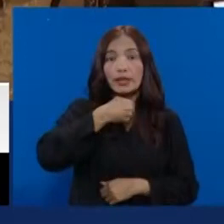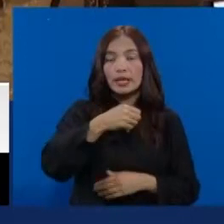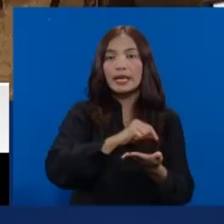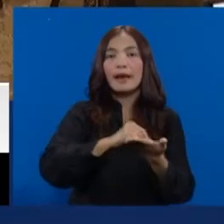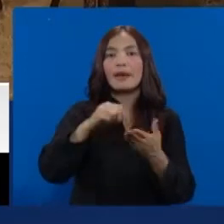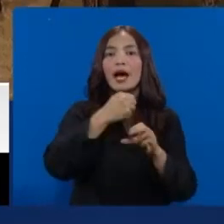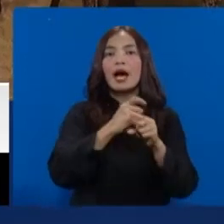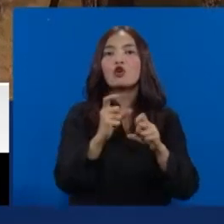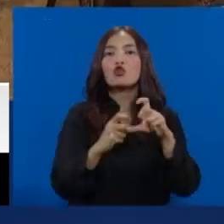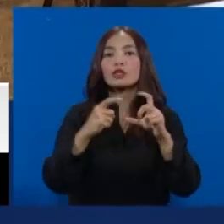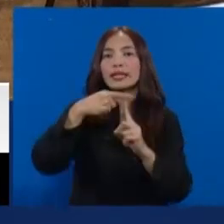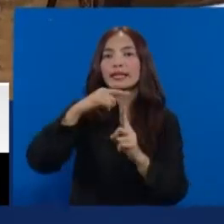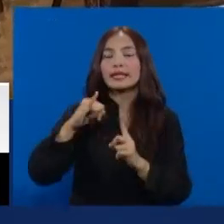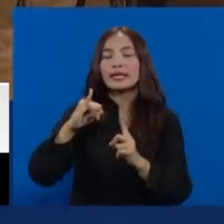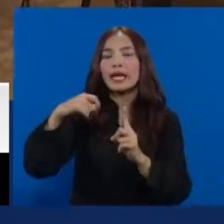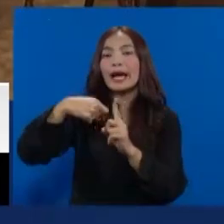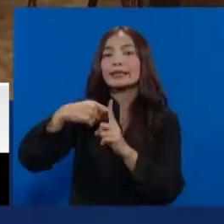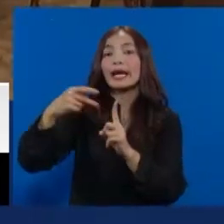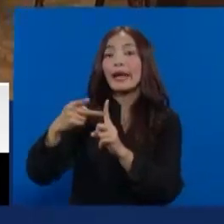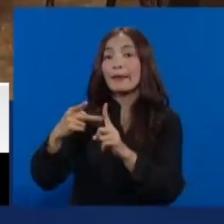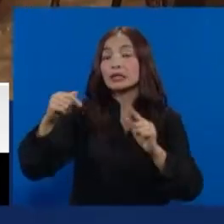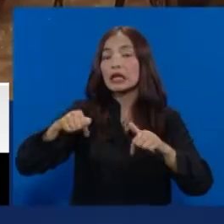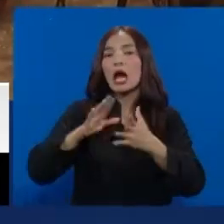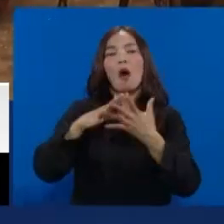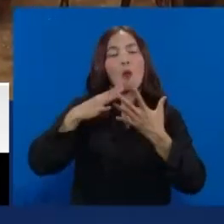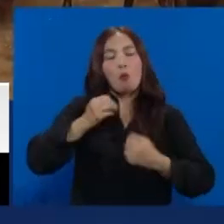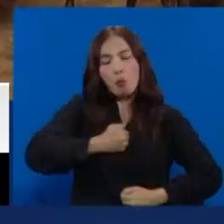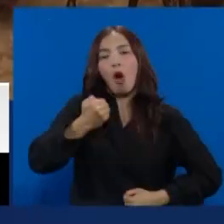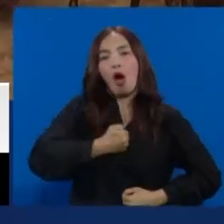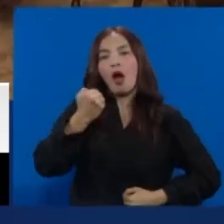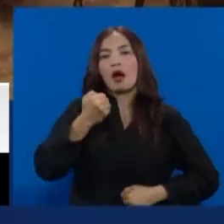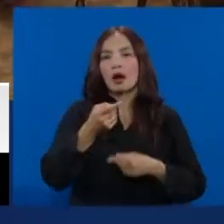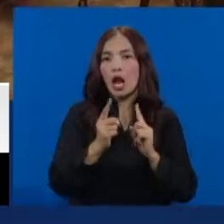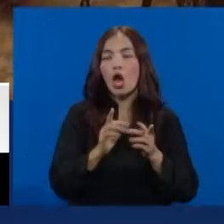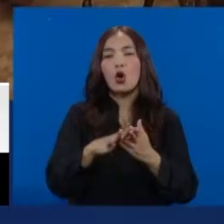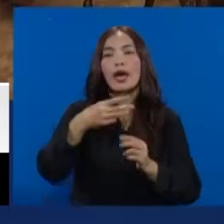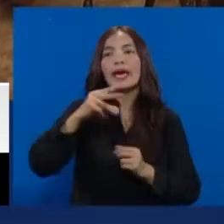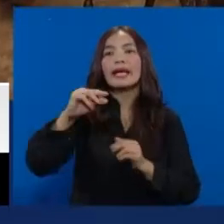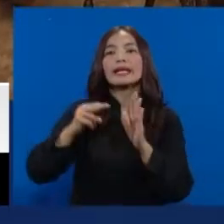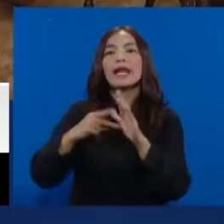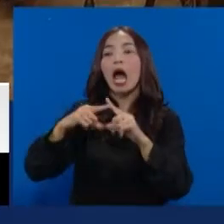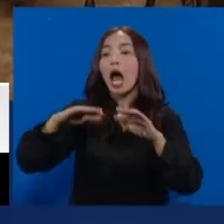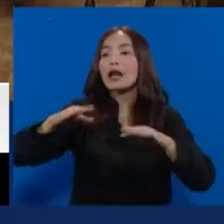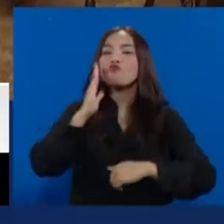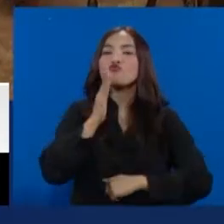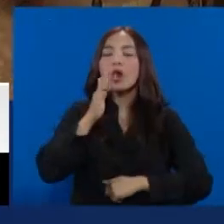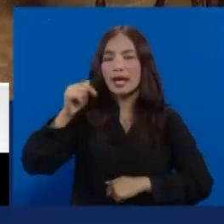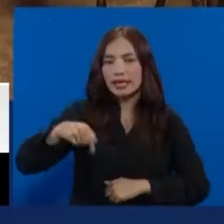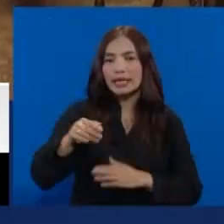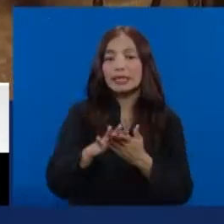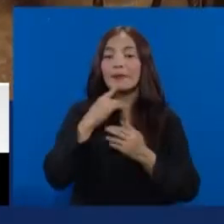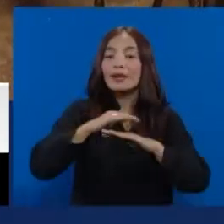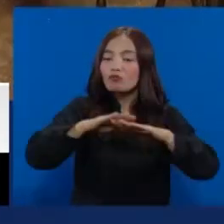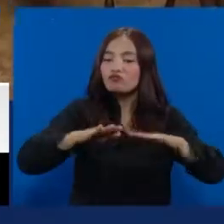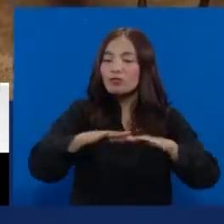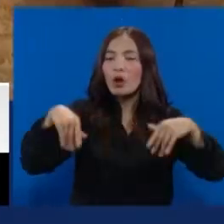Kanjeng Hemas yang mengatakan bahwa ia bangga bahwa ada bahwa Erina sosok muda ini masih